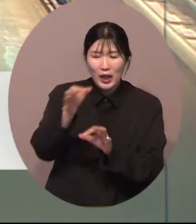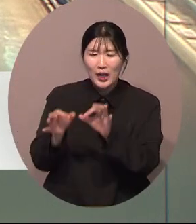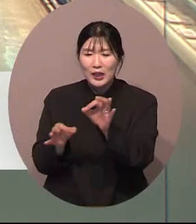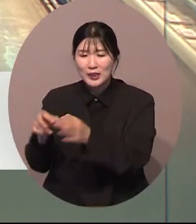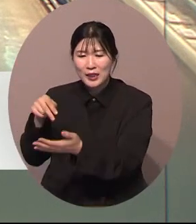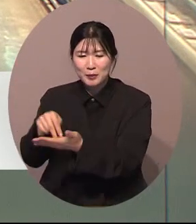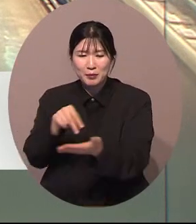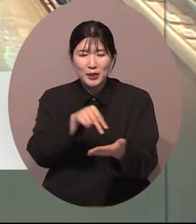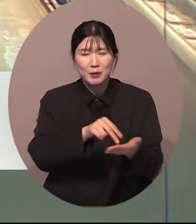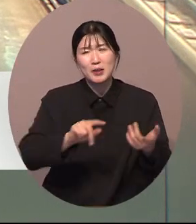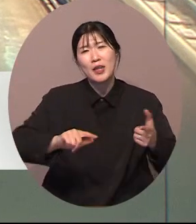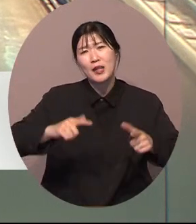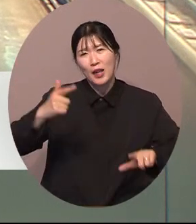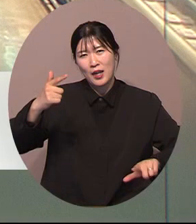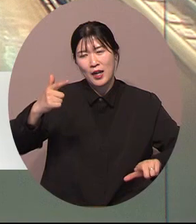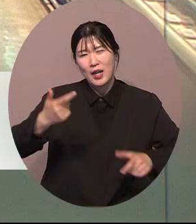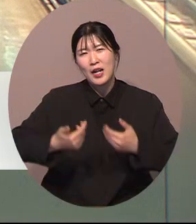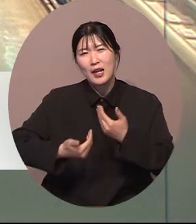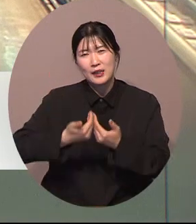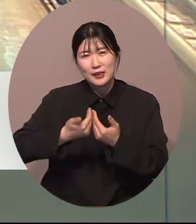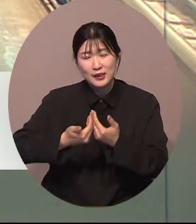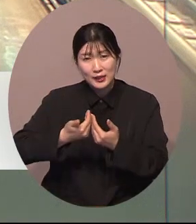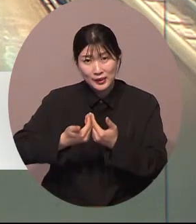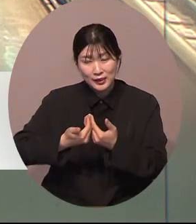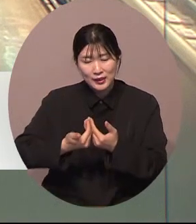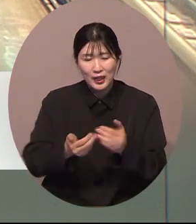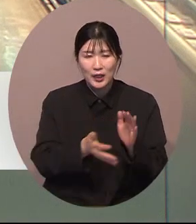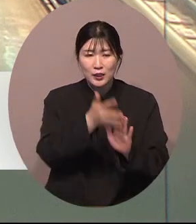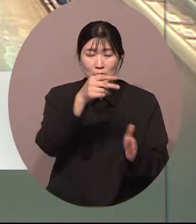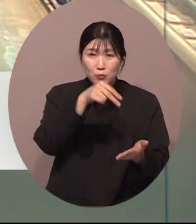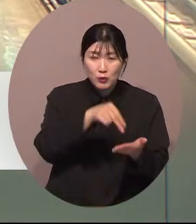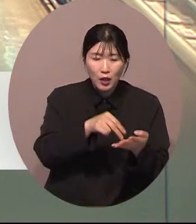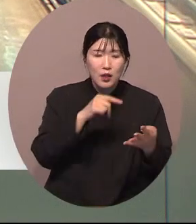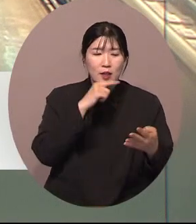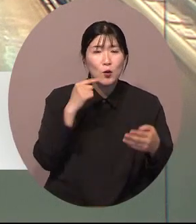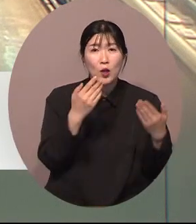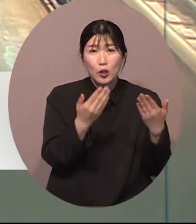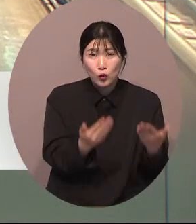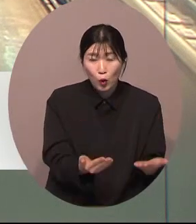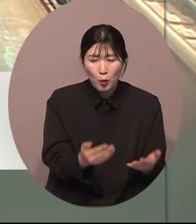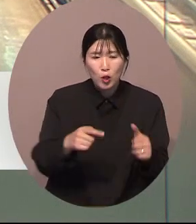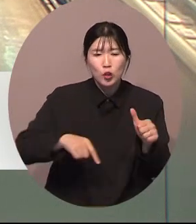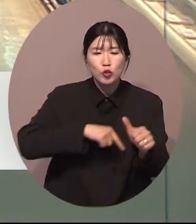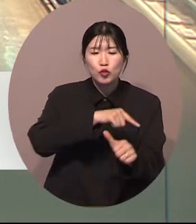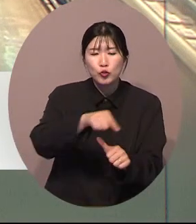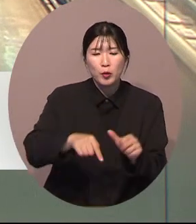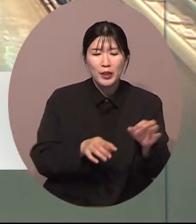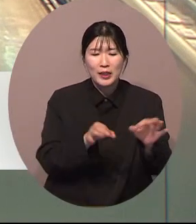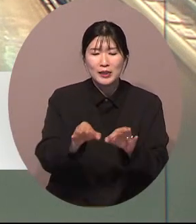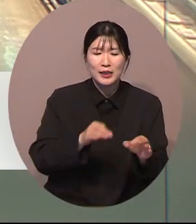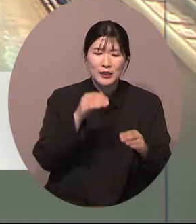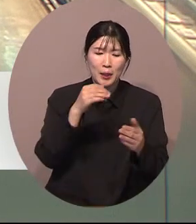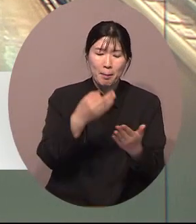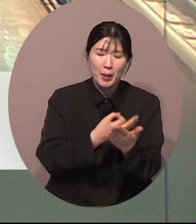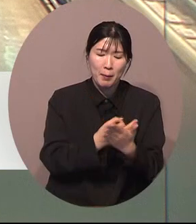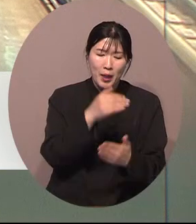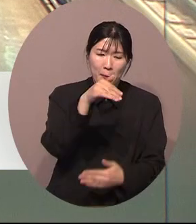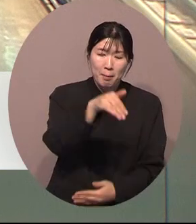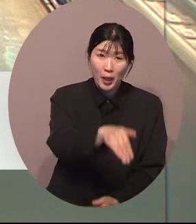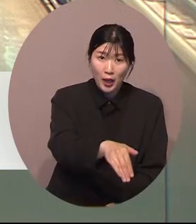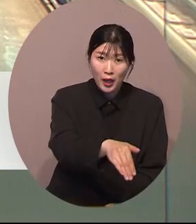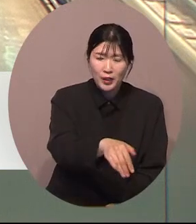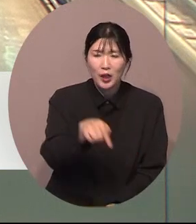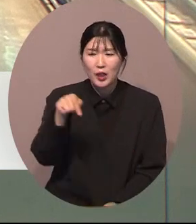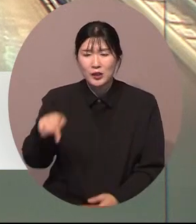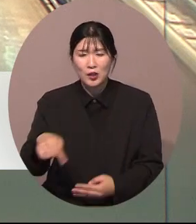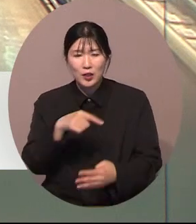상인회 입장도 엇갈리고 있는데요. 시는 일요일 휴무가 주변 상권 동반 침체를 주장하고 있지만 상인들은